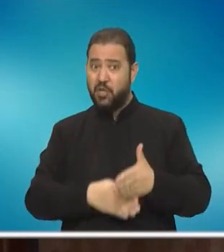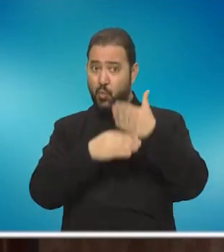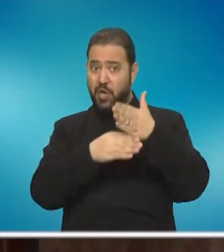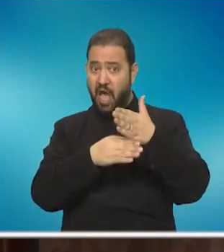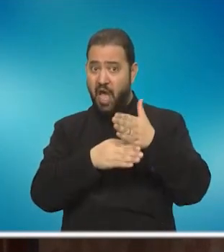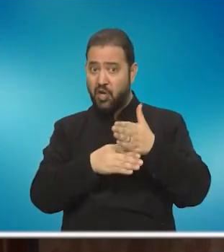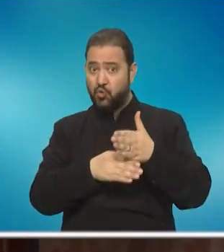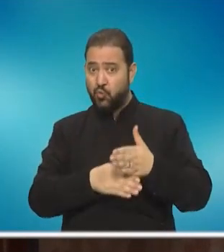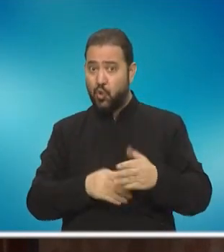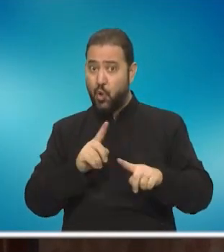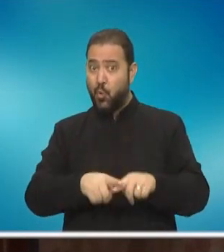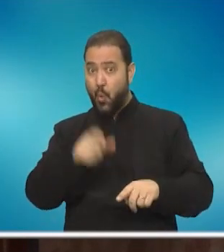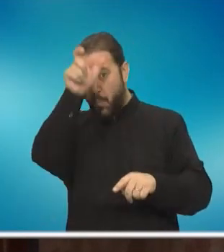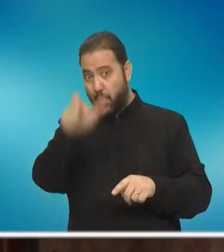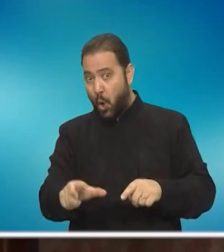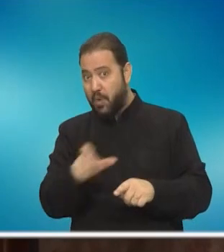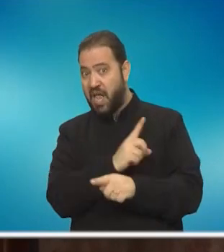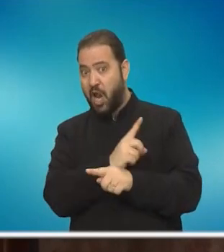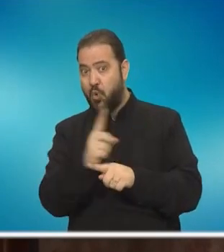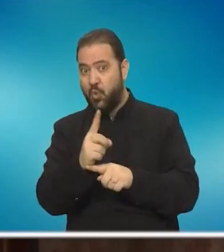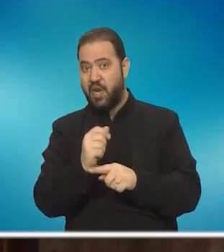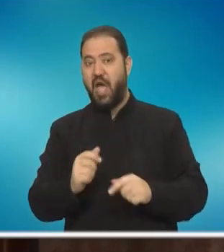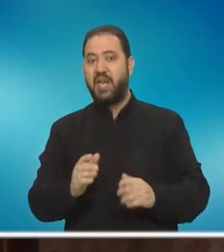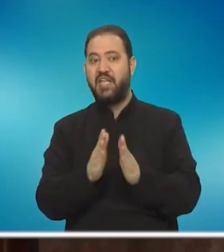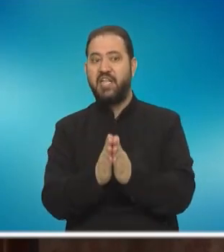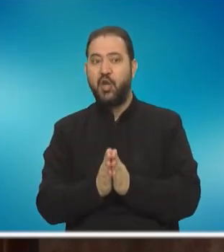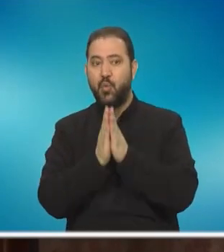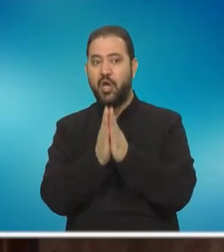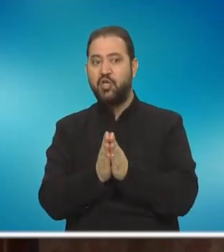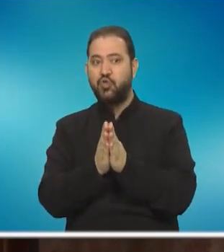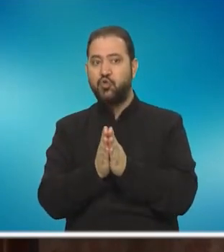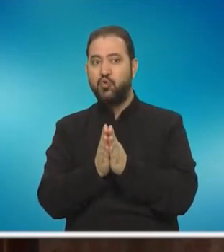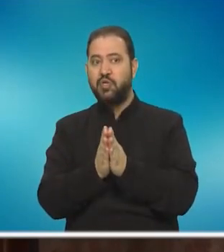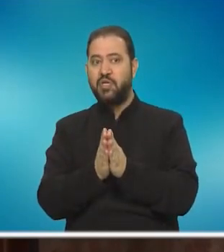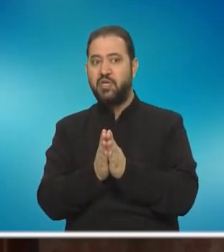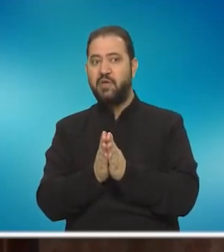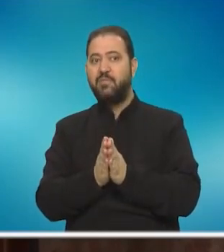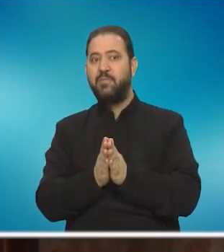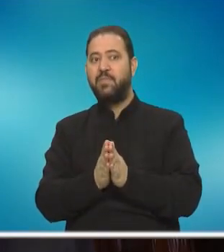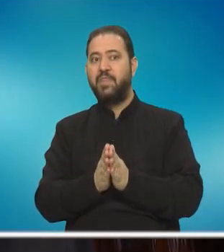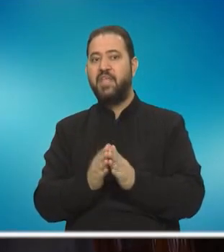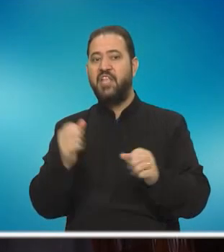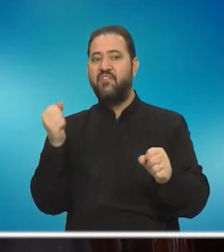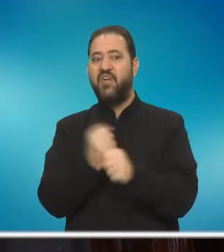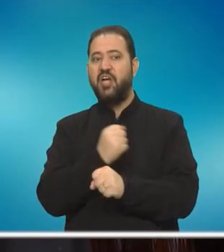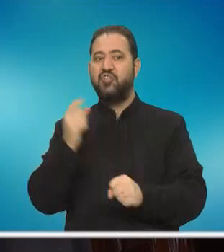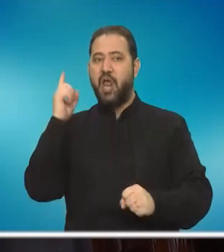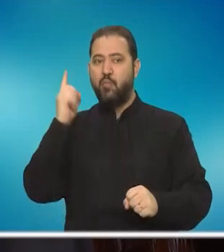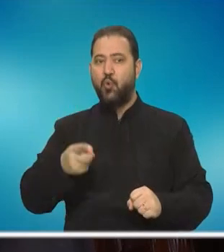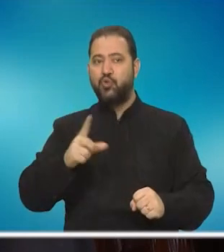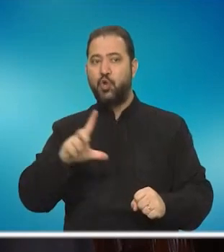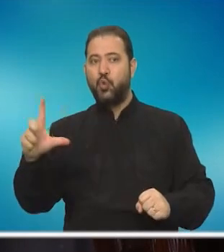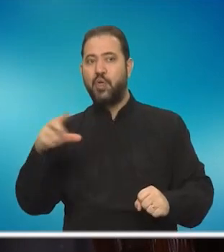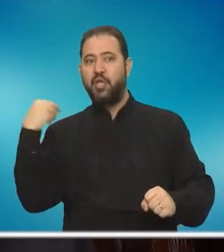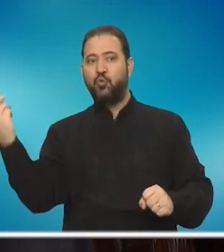filantropică cu propria lucrare de rugăciune, de împlinirea